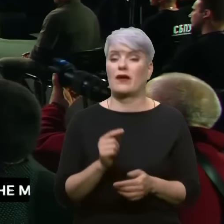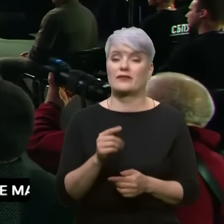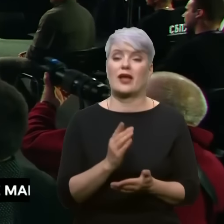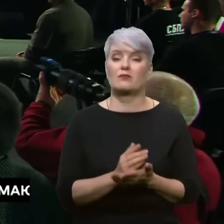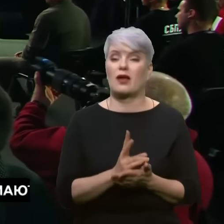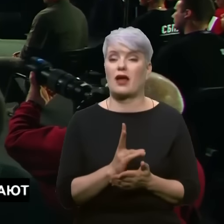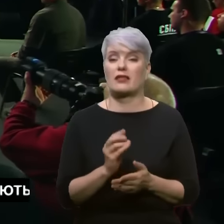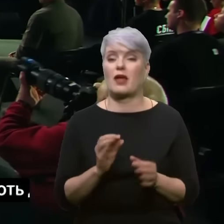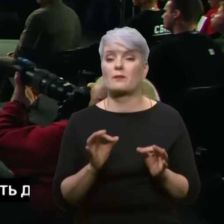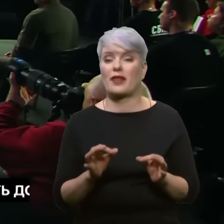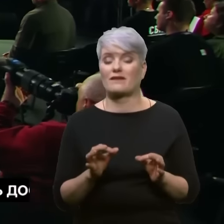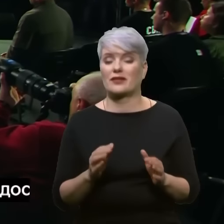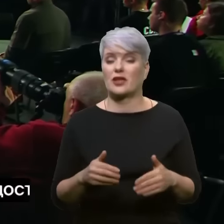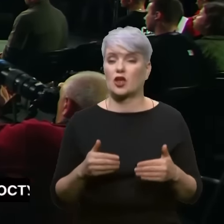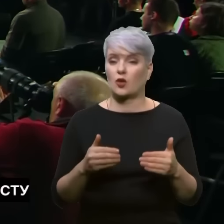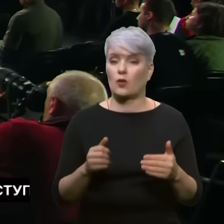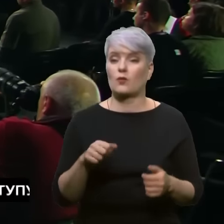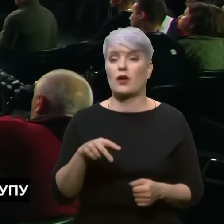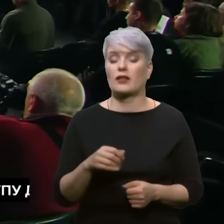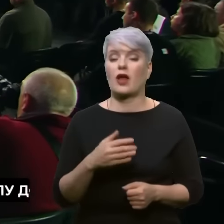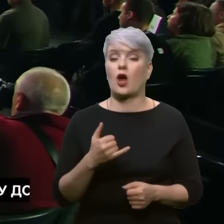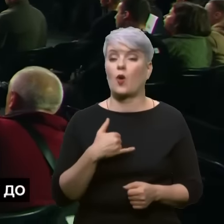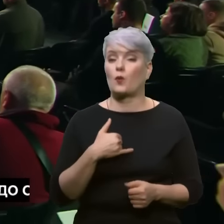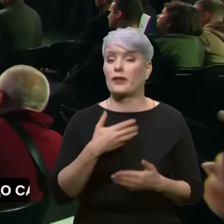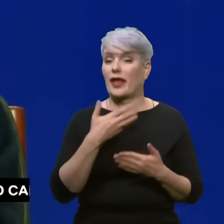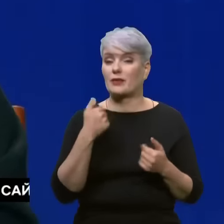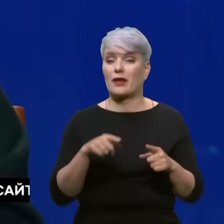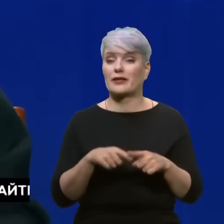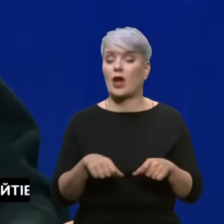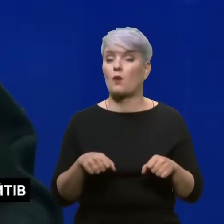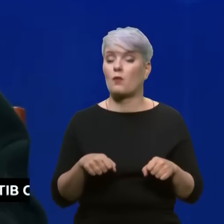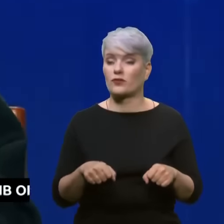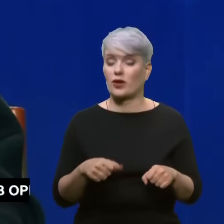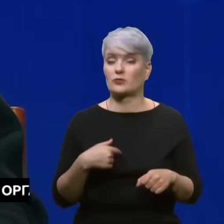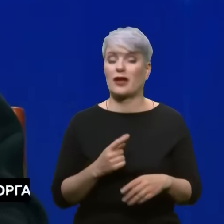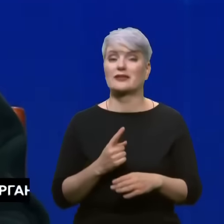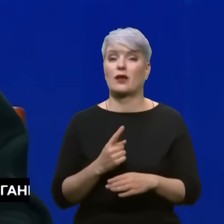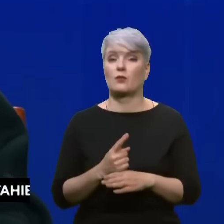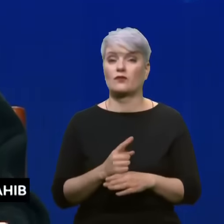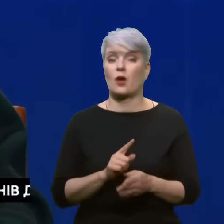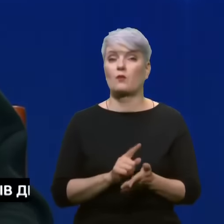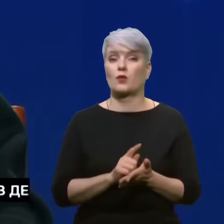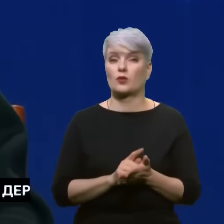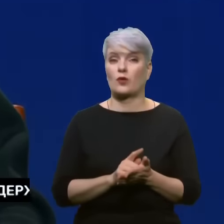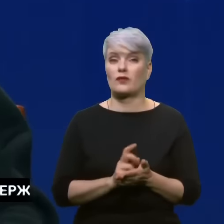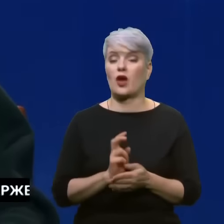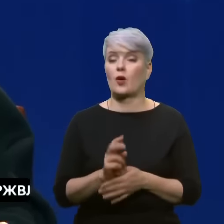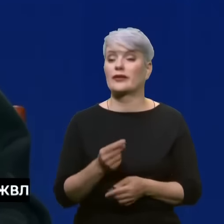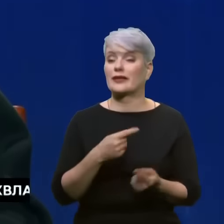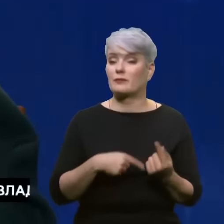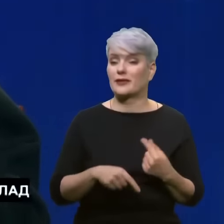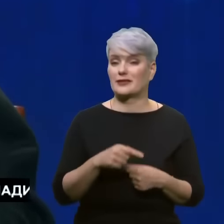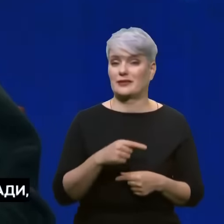якісь неправильні кроки, але я... У мене немає таких повноважень, щоб я просто заборонив податковій ходити к бізнесу.